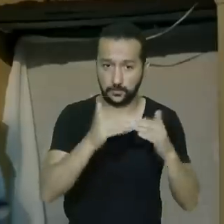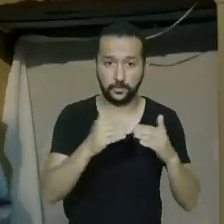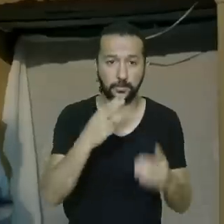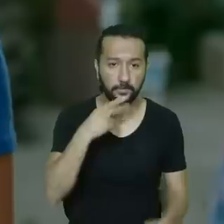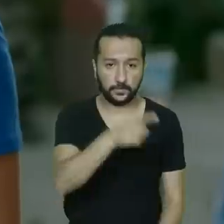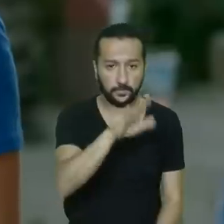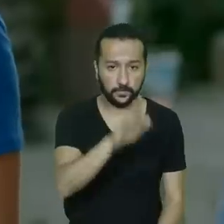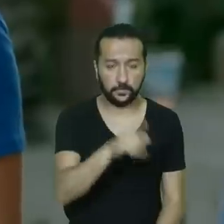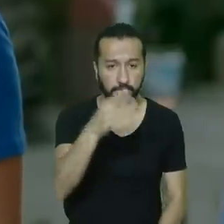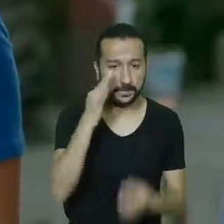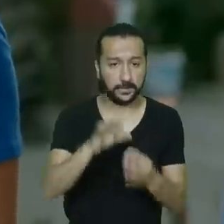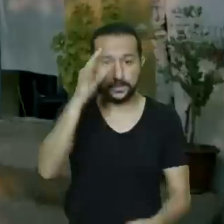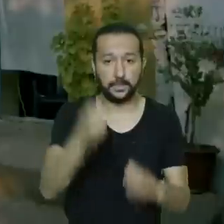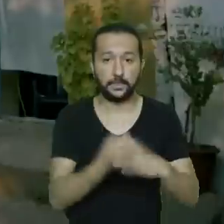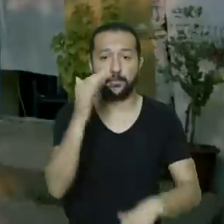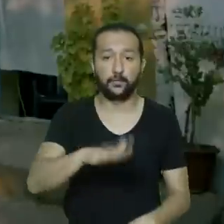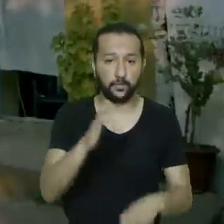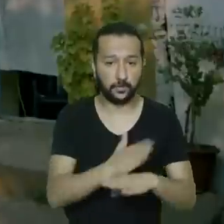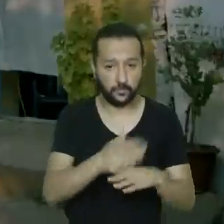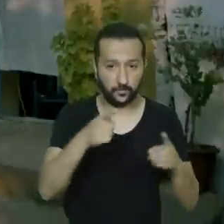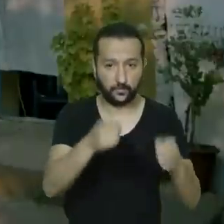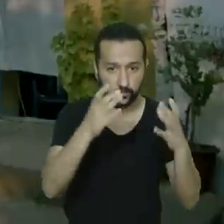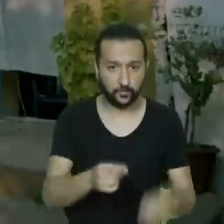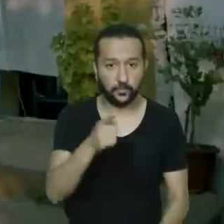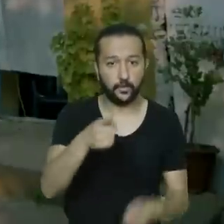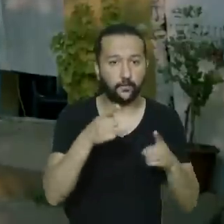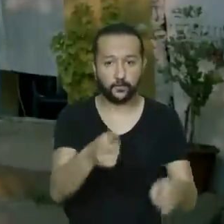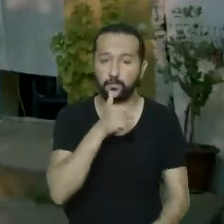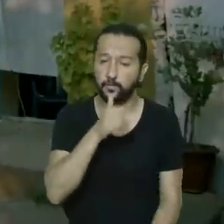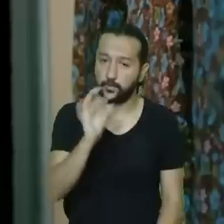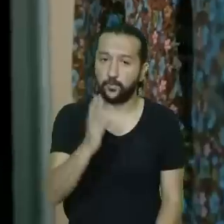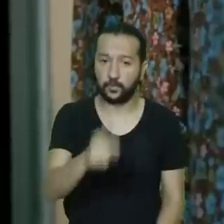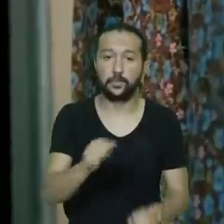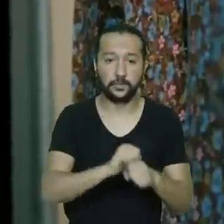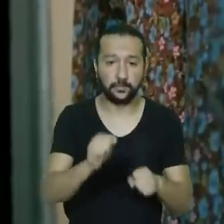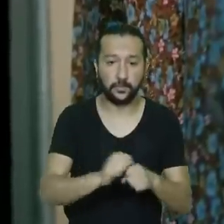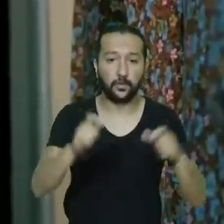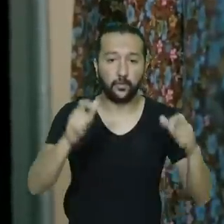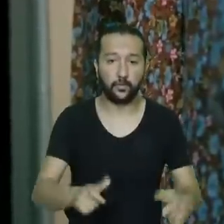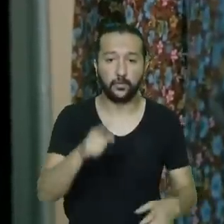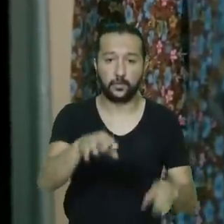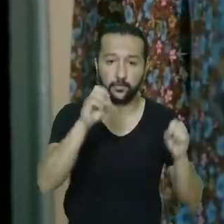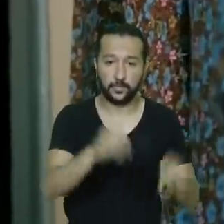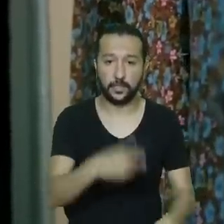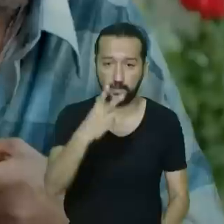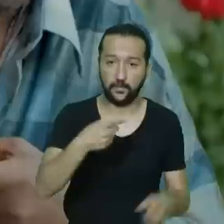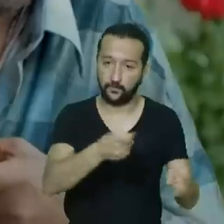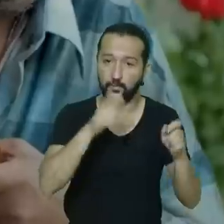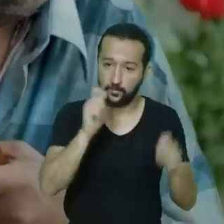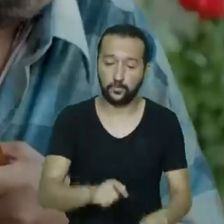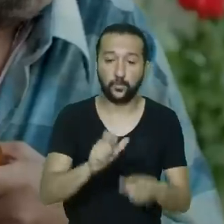Kız, bir insan sabaha kadar gelmedi diye vurulur mu hiç? Vurulur baba. Çamaşırlarını ortalık yerde bırakıyor diye iki kere